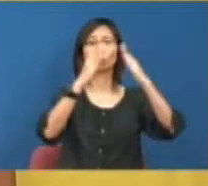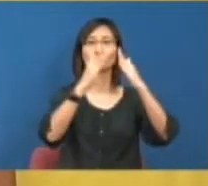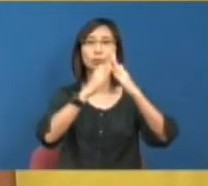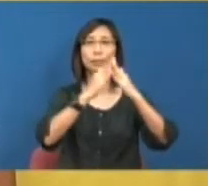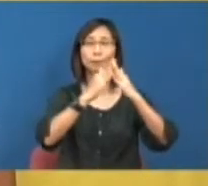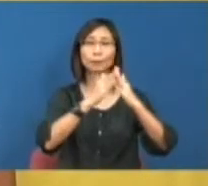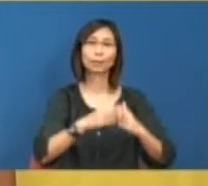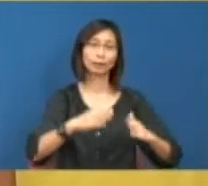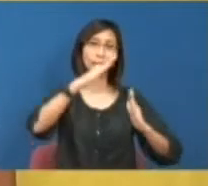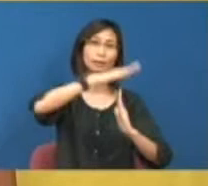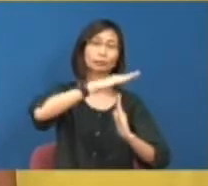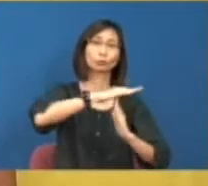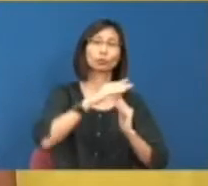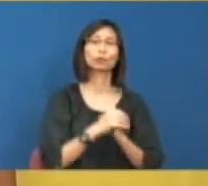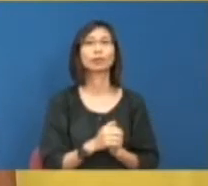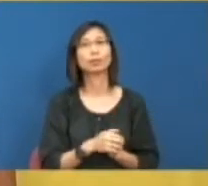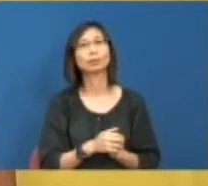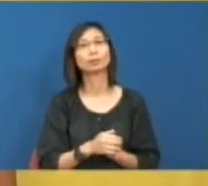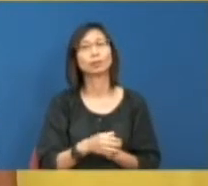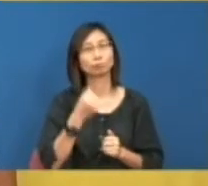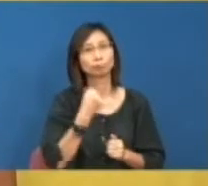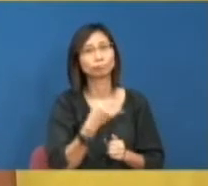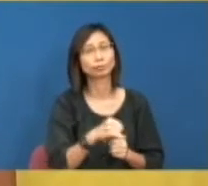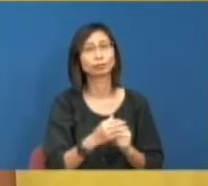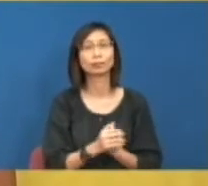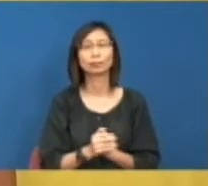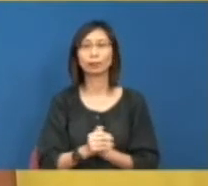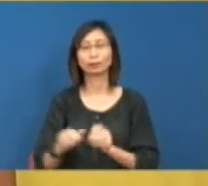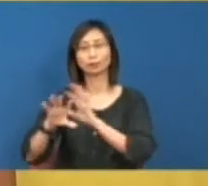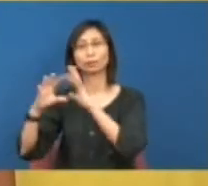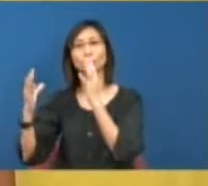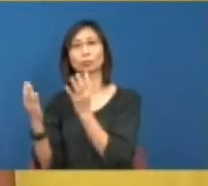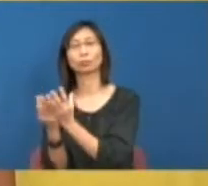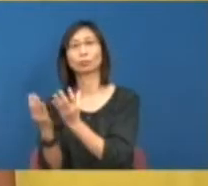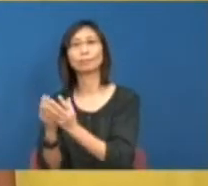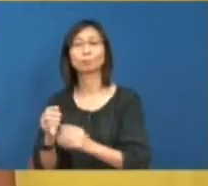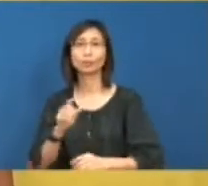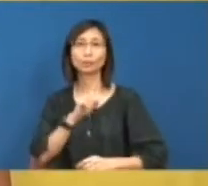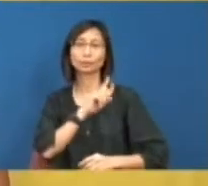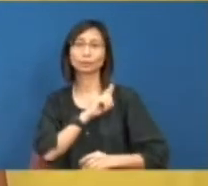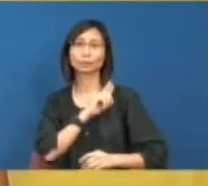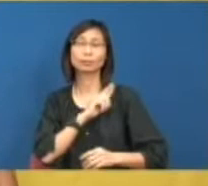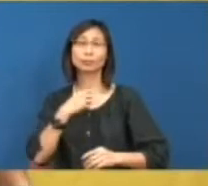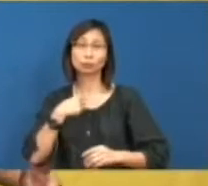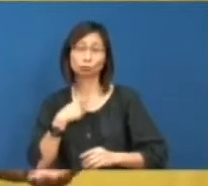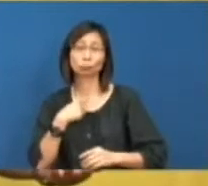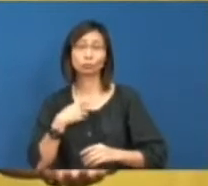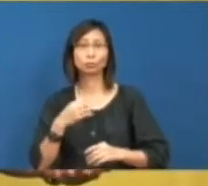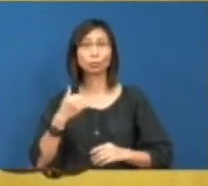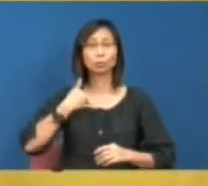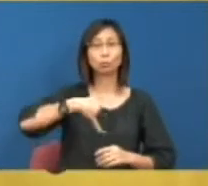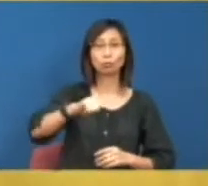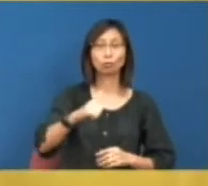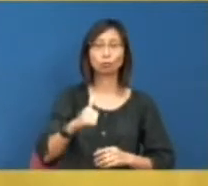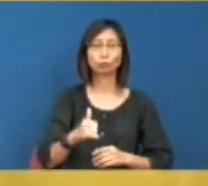個禮賓府那裡示威，就是說整個隊伍去禮賓府示威。當然我們是要求正門，但是正門如果二三百人，你